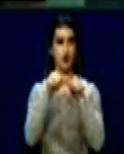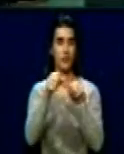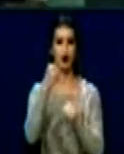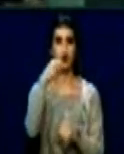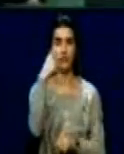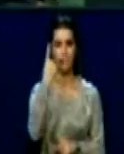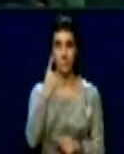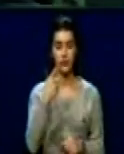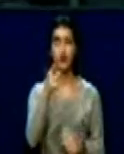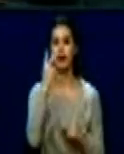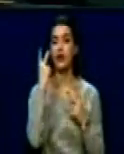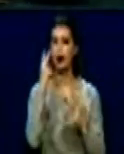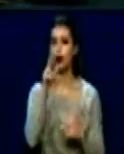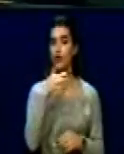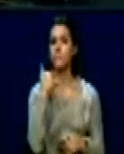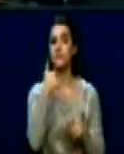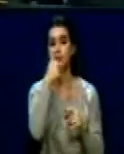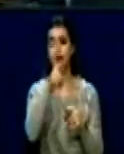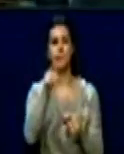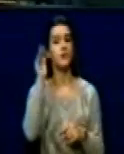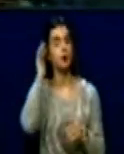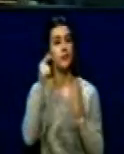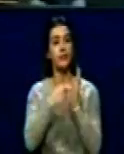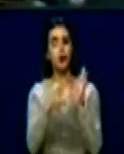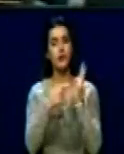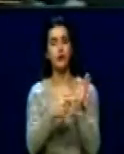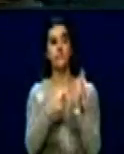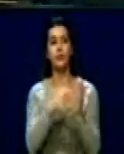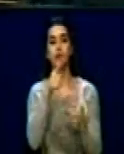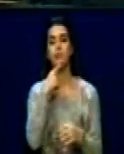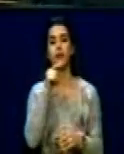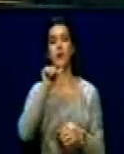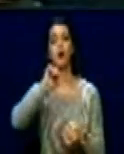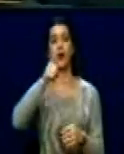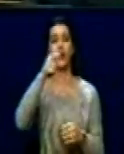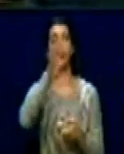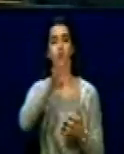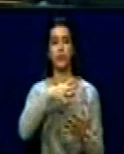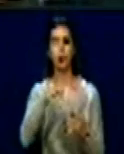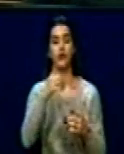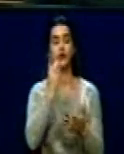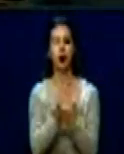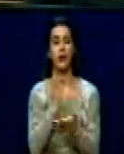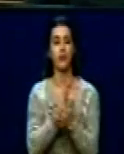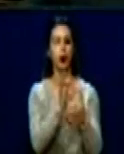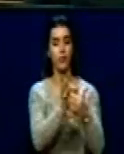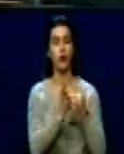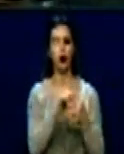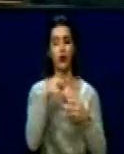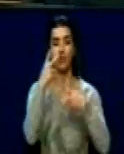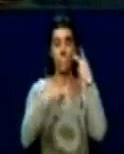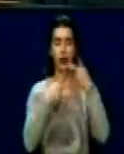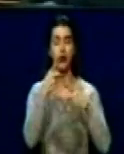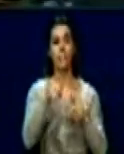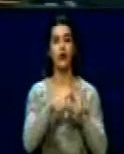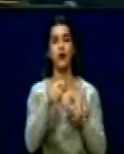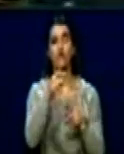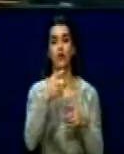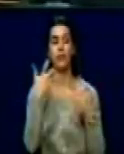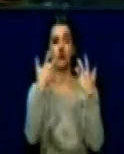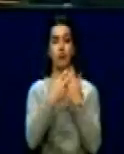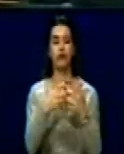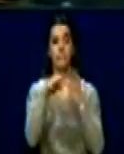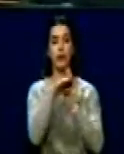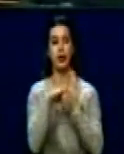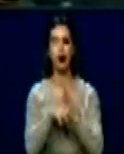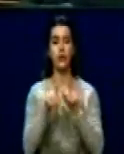është rëndësishme, sepse e përmendi ministri disa herë që është buxheti i parë në Kosovë që po draftohet duke ose në përshtati, në